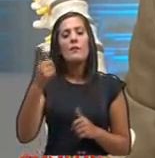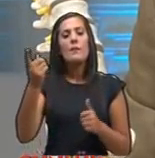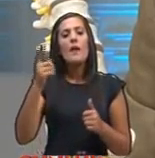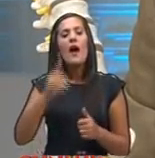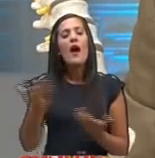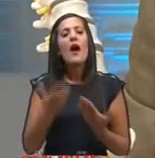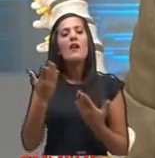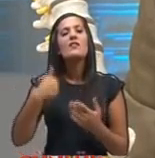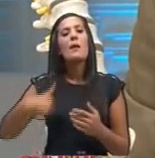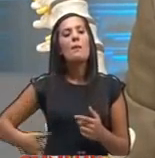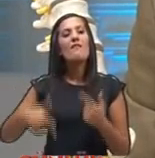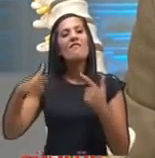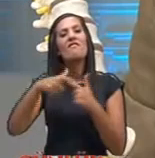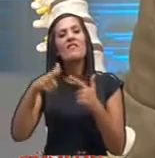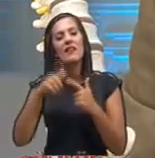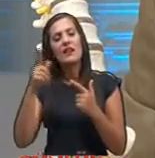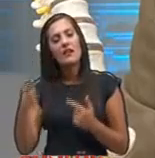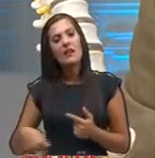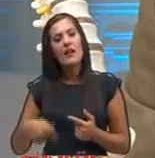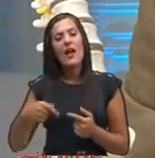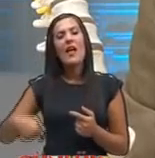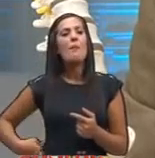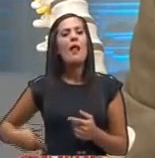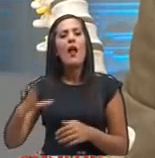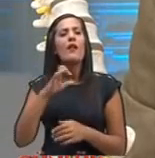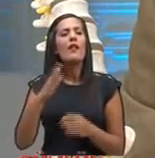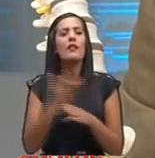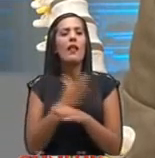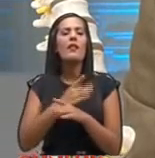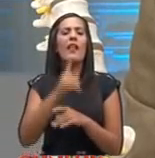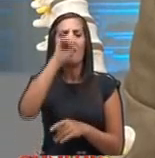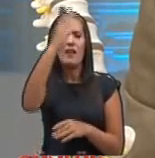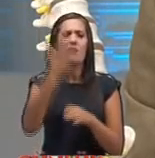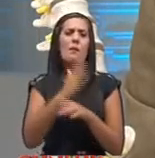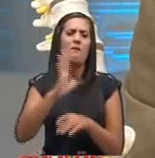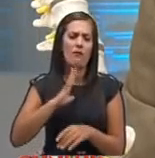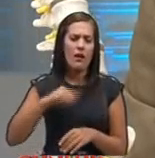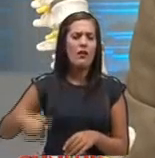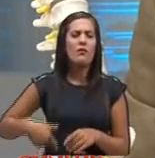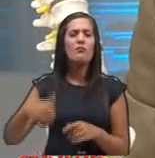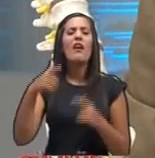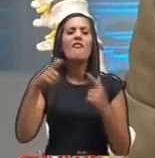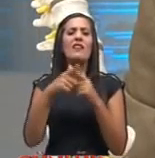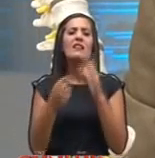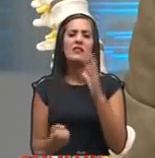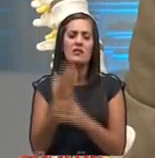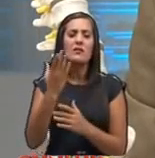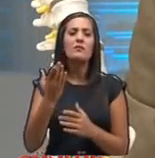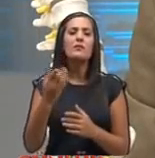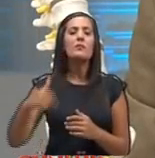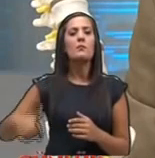sebebi bel fıtıkları veya burada bahsettiğimiz bu dokudaki dejenerasyon değildir.